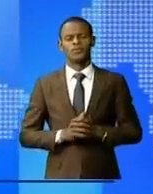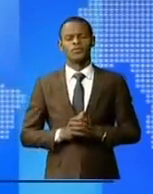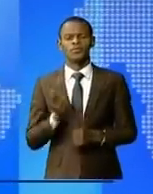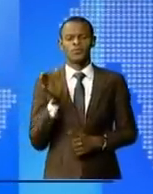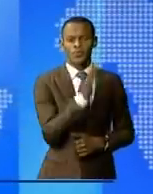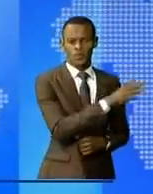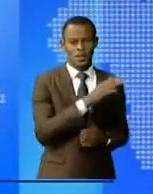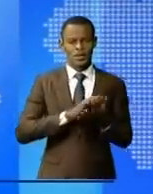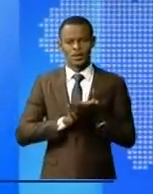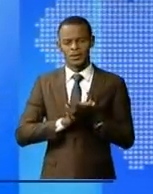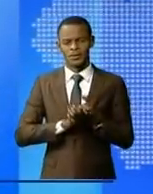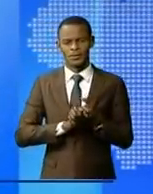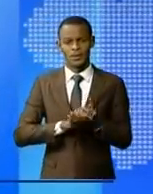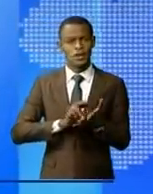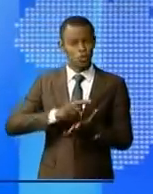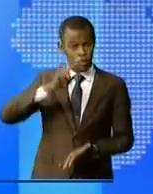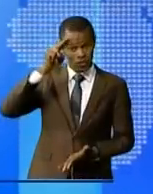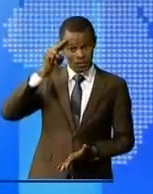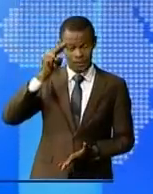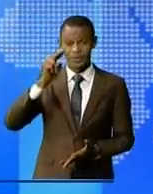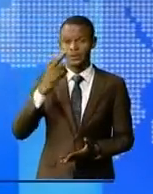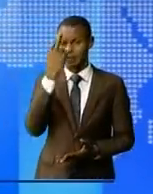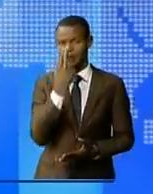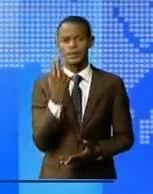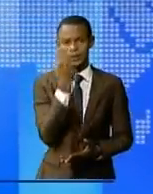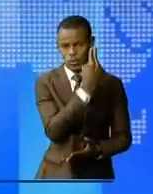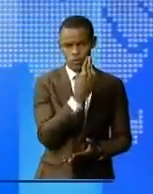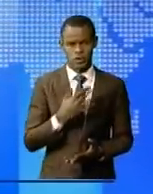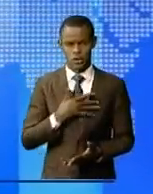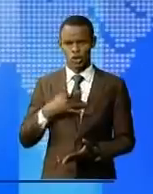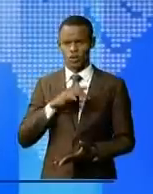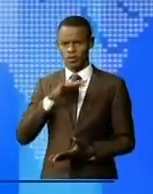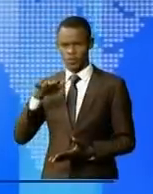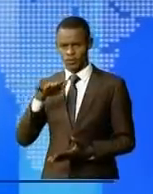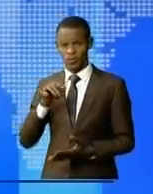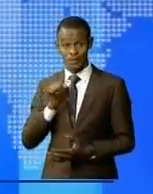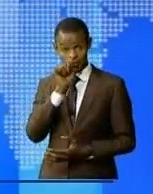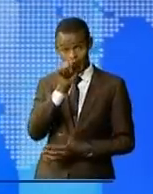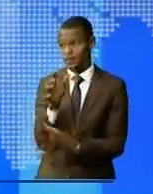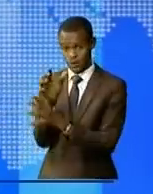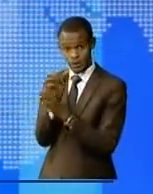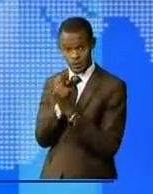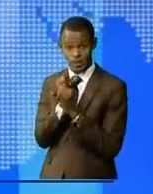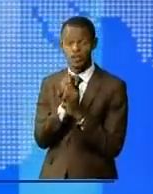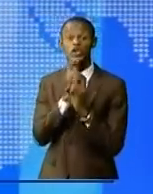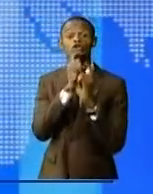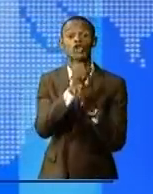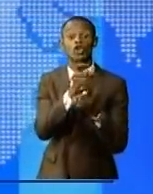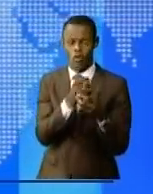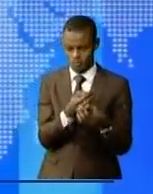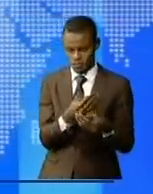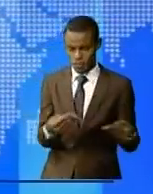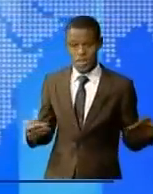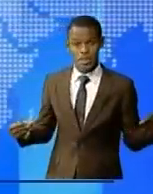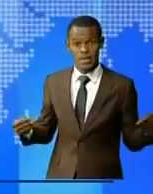L'université catholique Mosnod a reçu un don de kit informatique par le PNUD. Ces dons